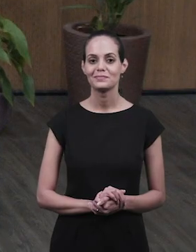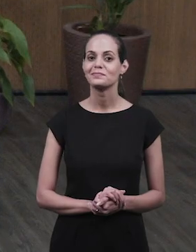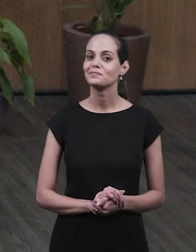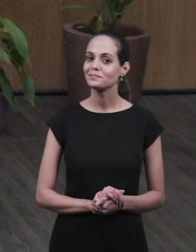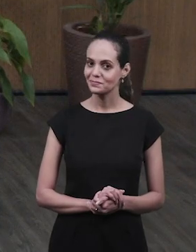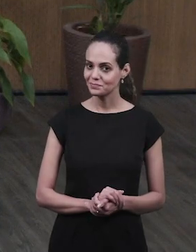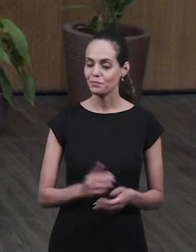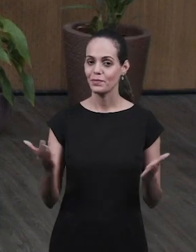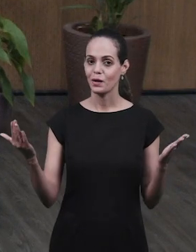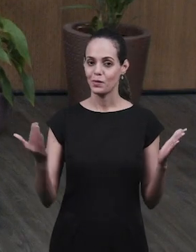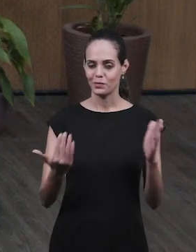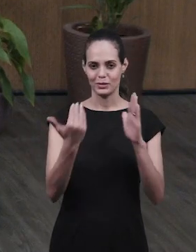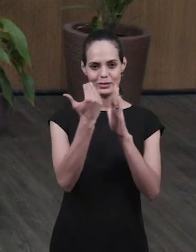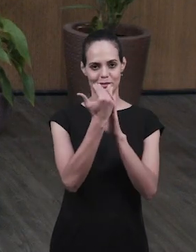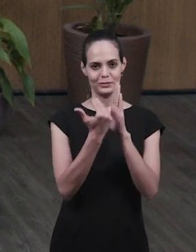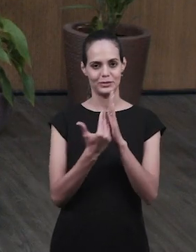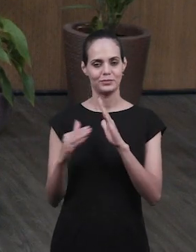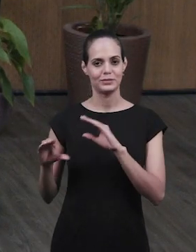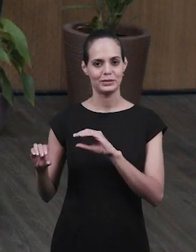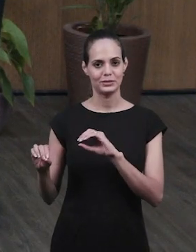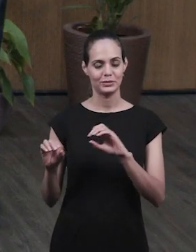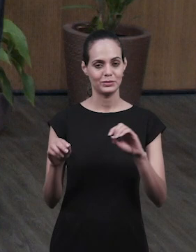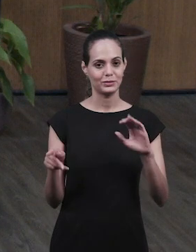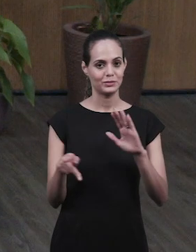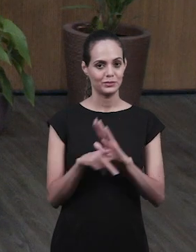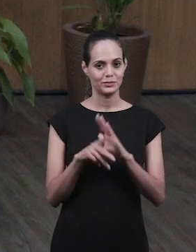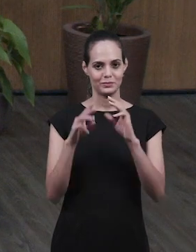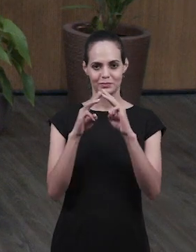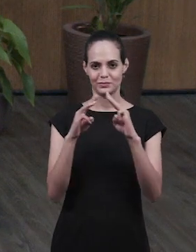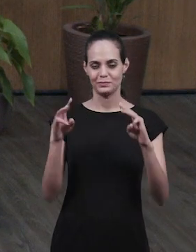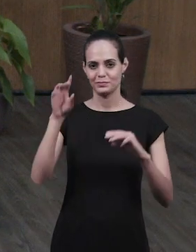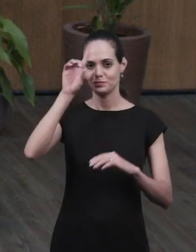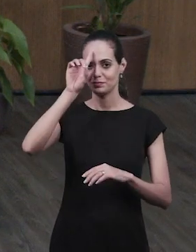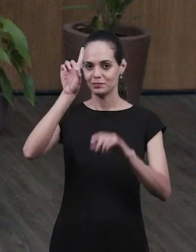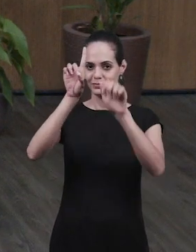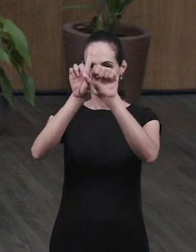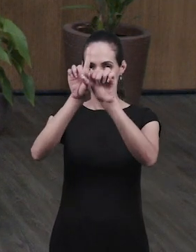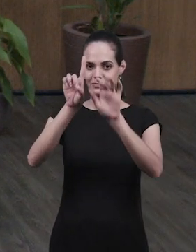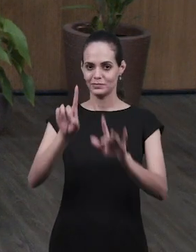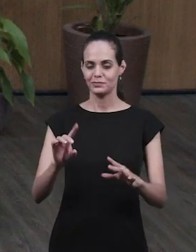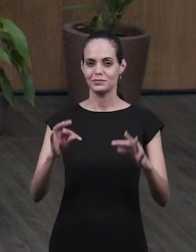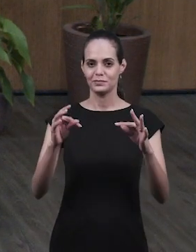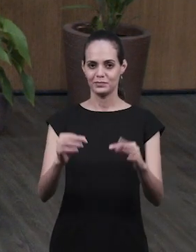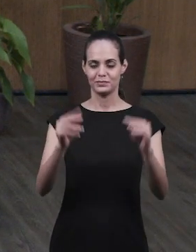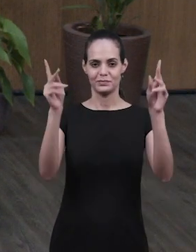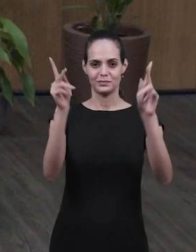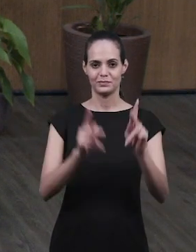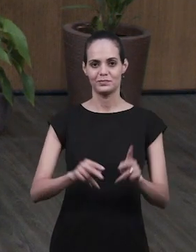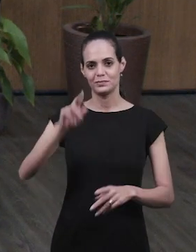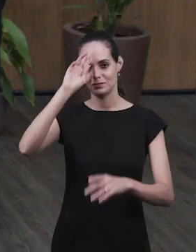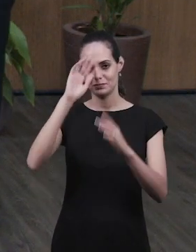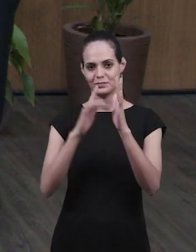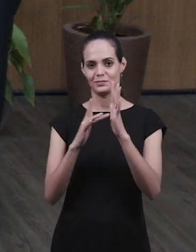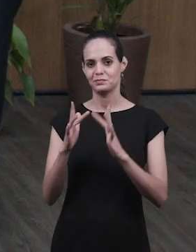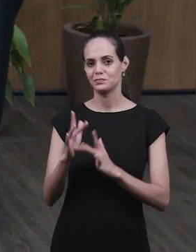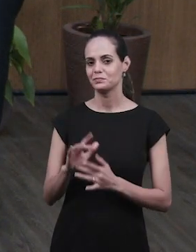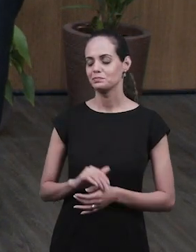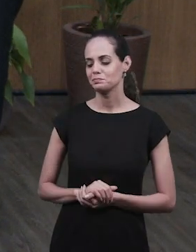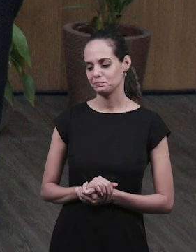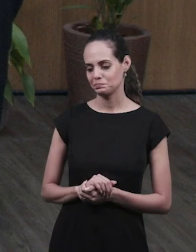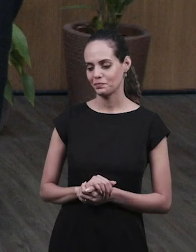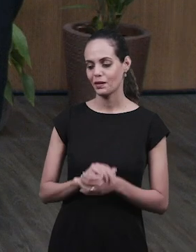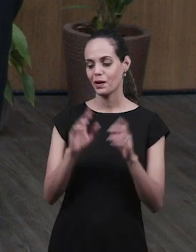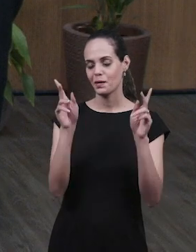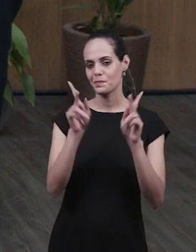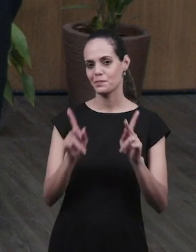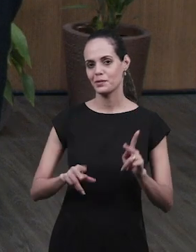Este é o quadro Lições do Manaim. Voici le volet Leçons du Manaïm. Que Dieu bénisse